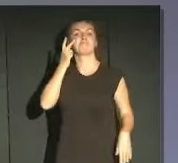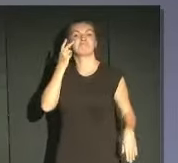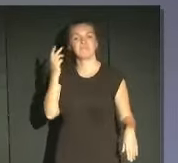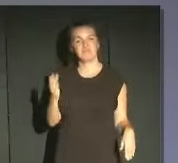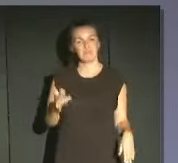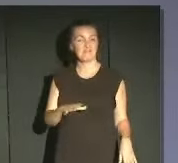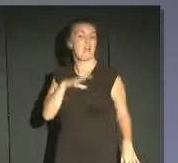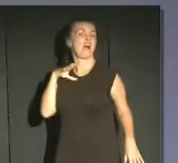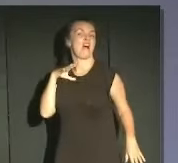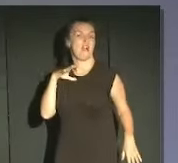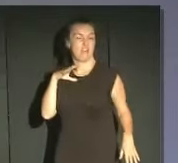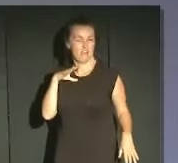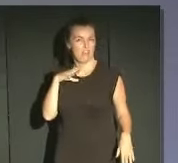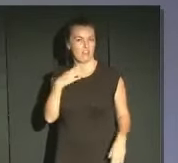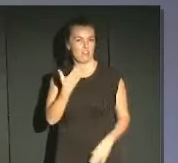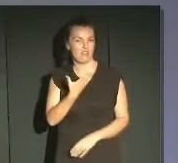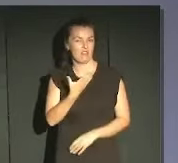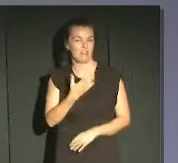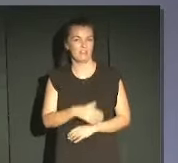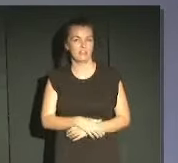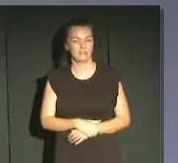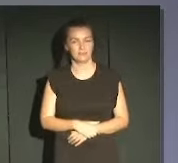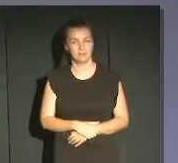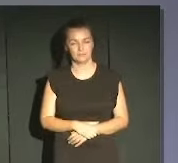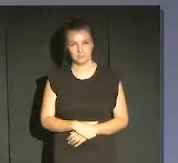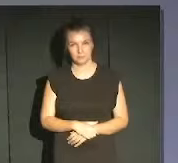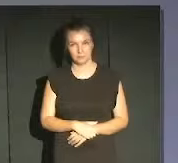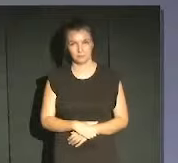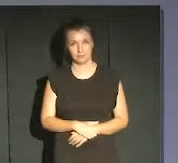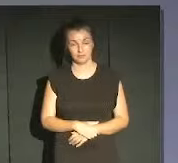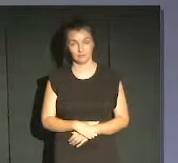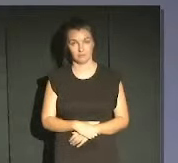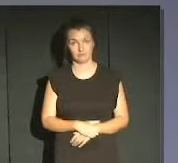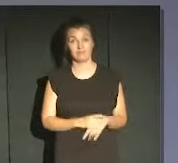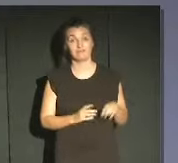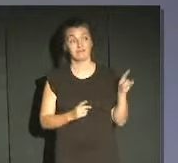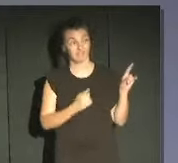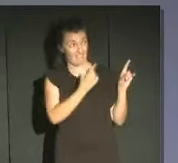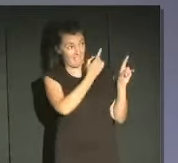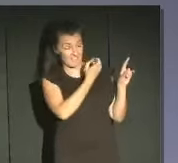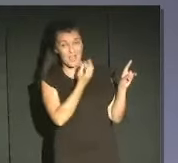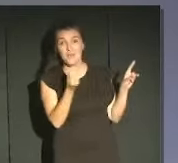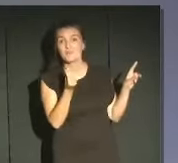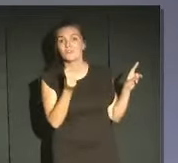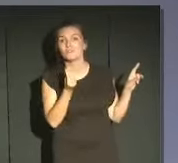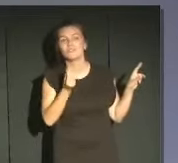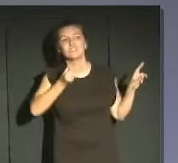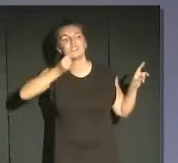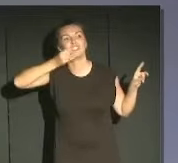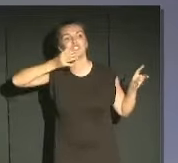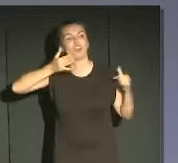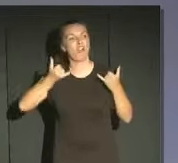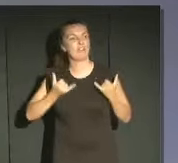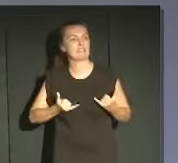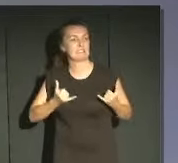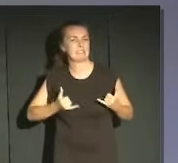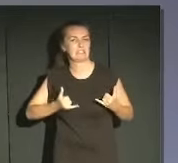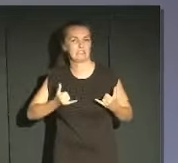ai c'est grâce à notre sang c'est grâce à notre